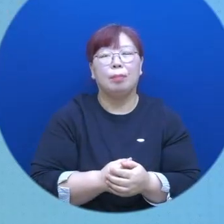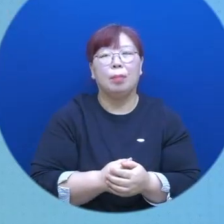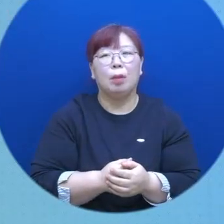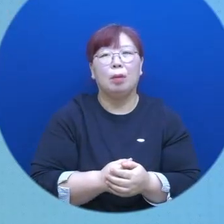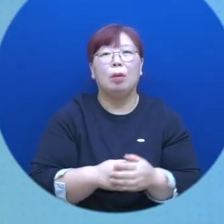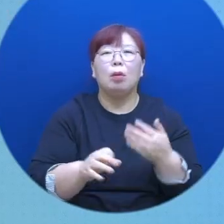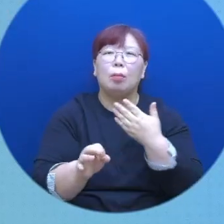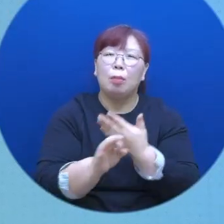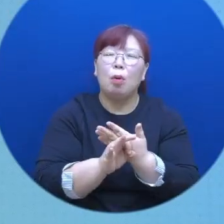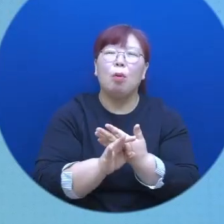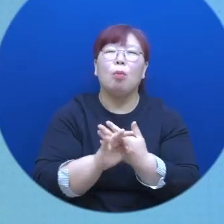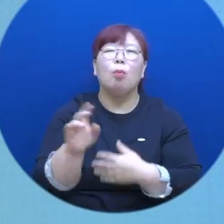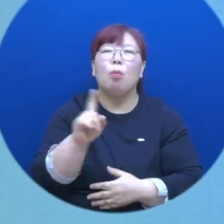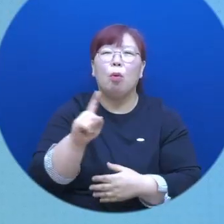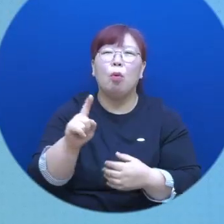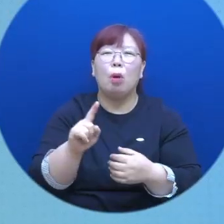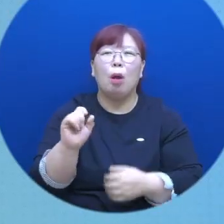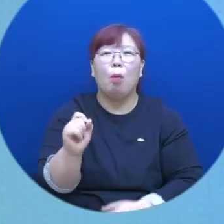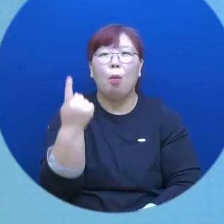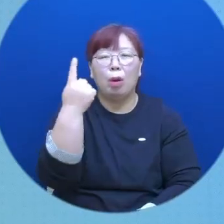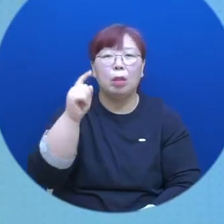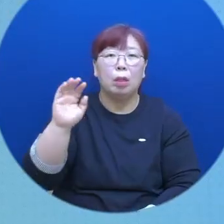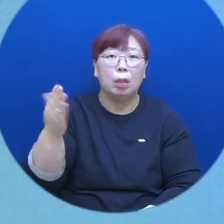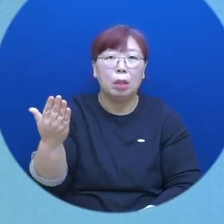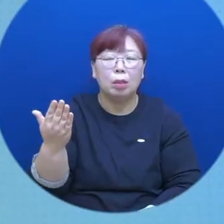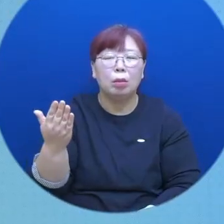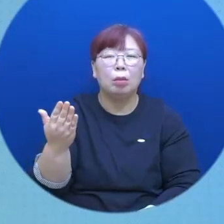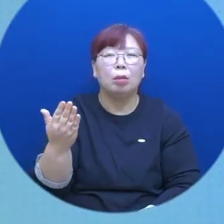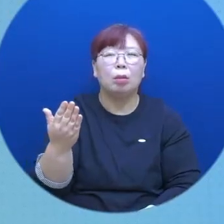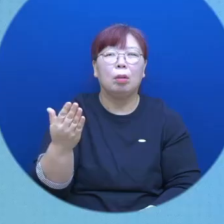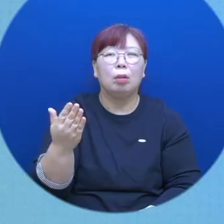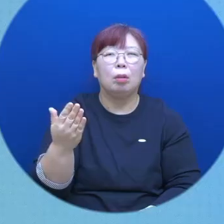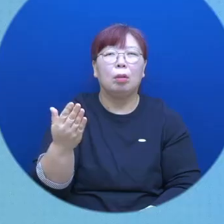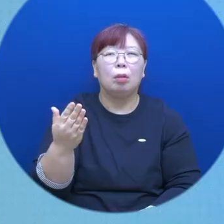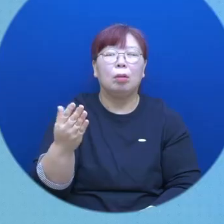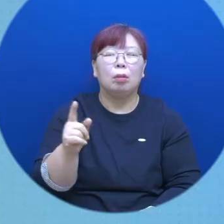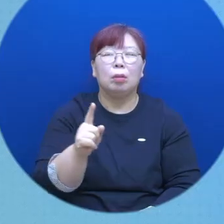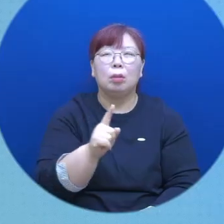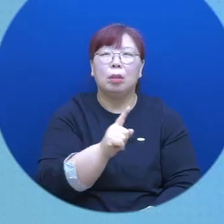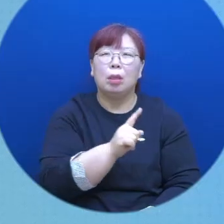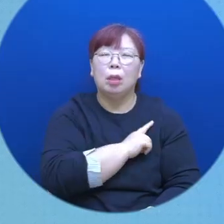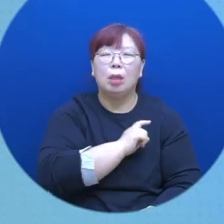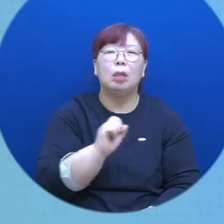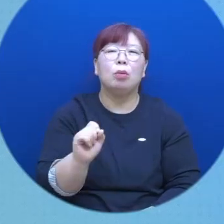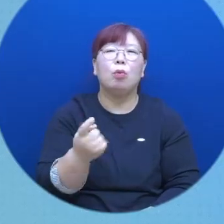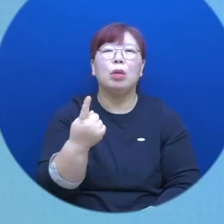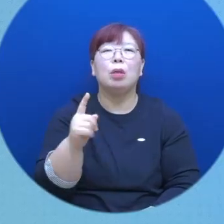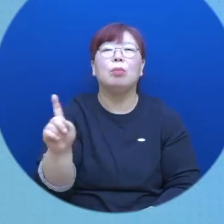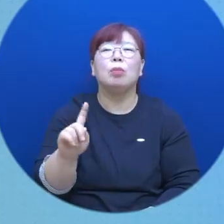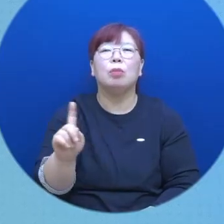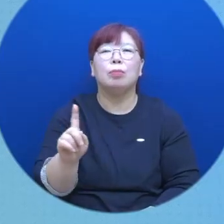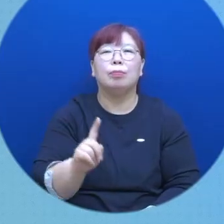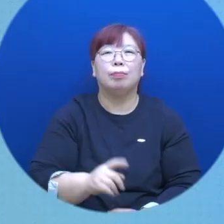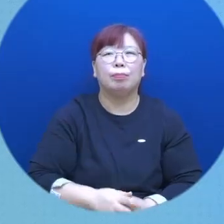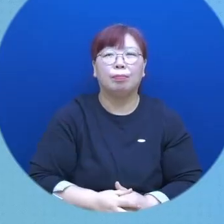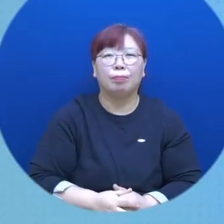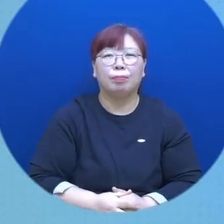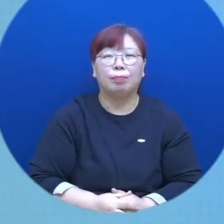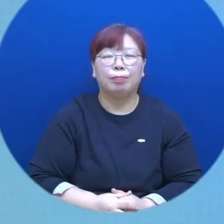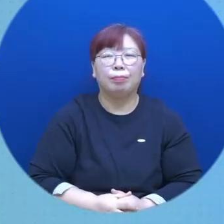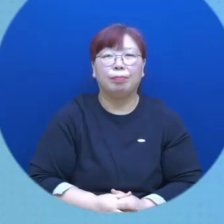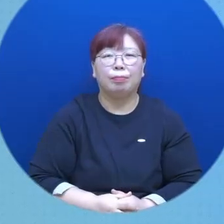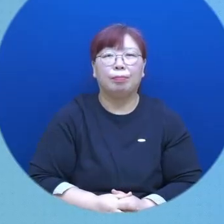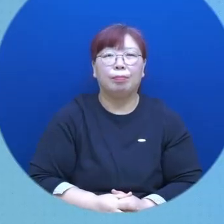그렇다면 무엇일까? 여러 요인 중에 가장 어떠한 것, 가장